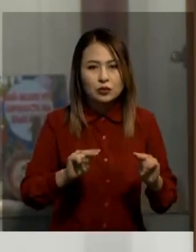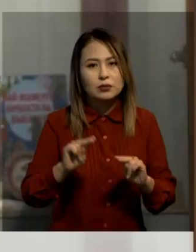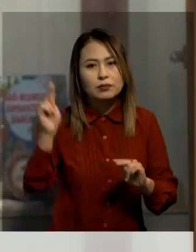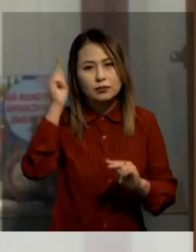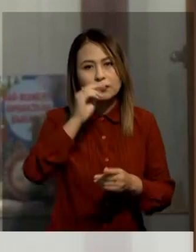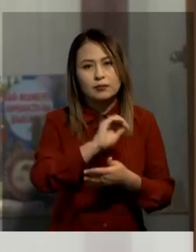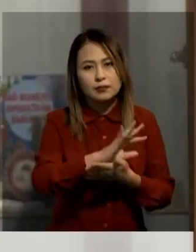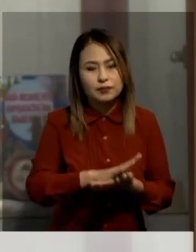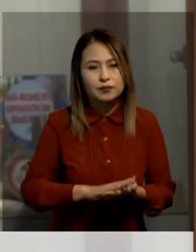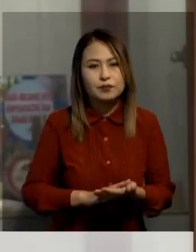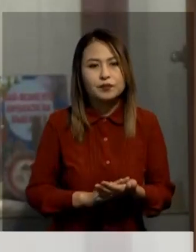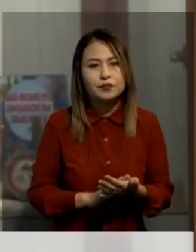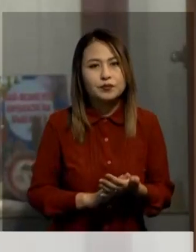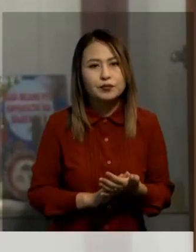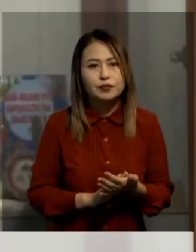білімдерін жетілдіріп,